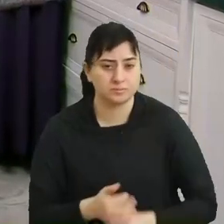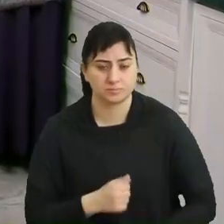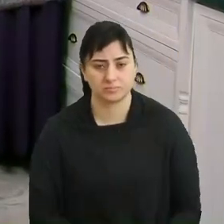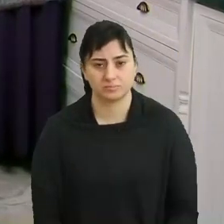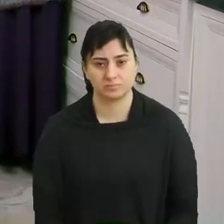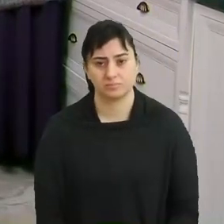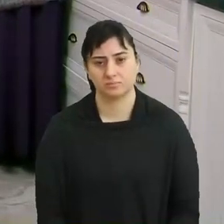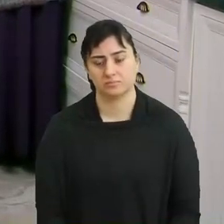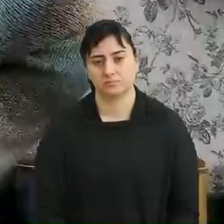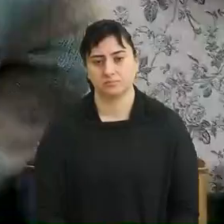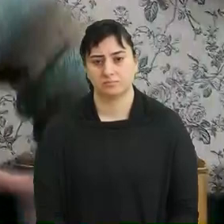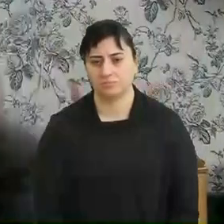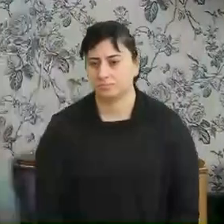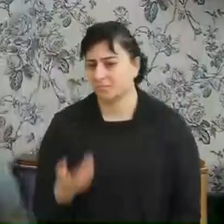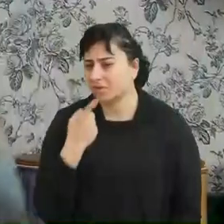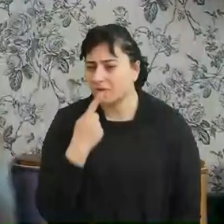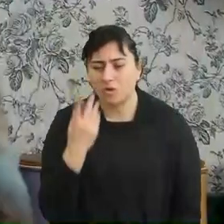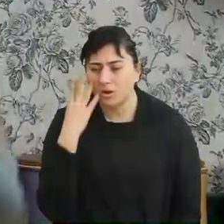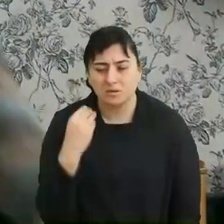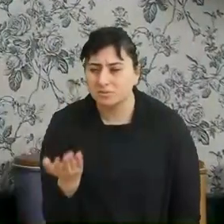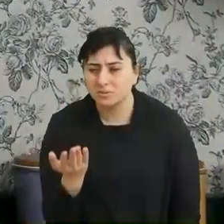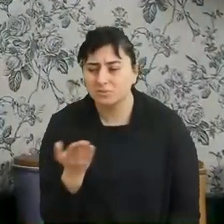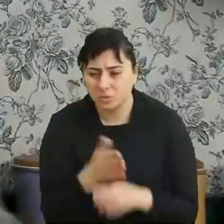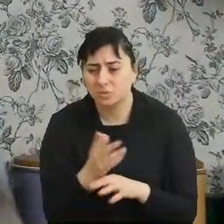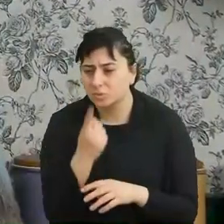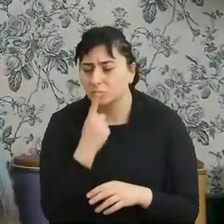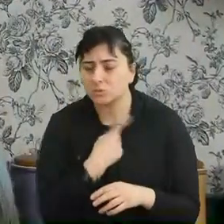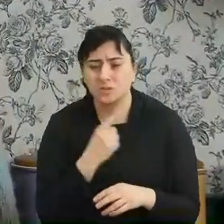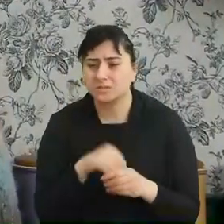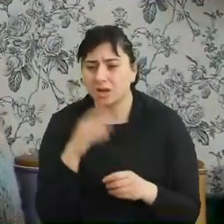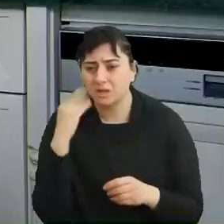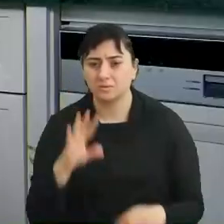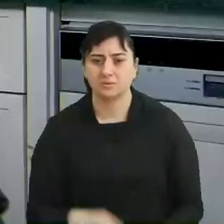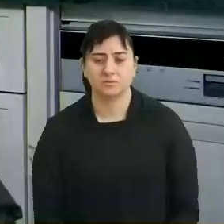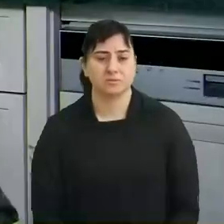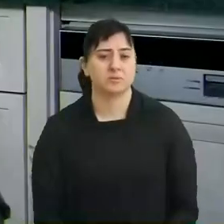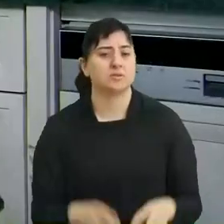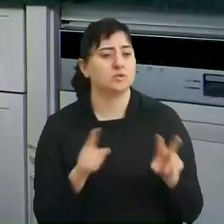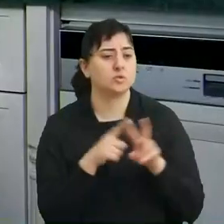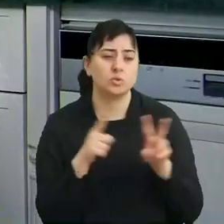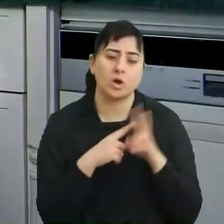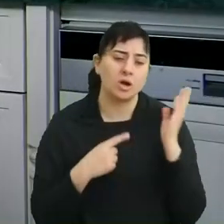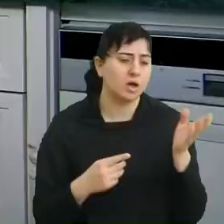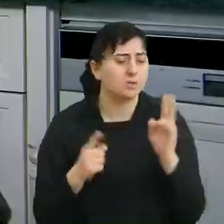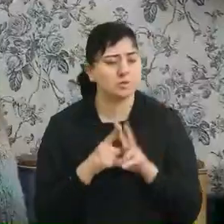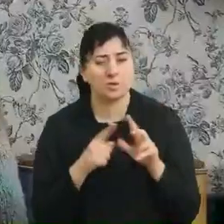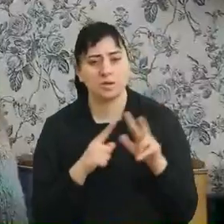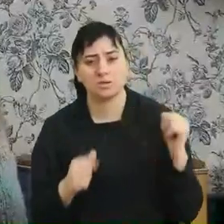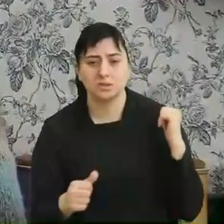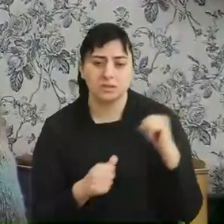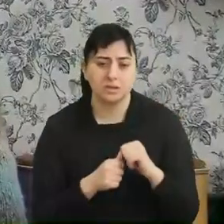müştemilata, ne müştemilata? Ay ne diyor Şükrü Allah aşkına, doğru düzgün söyle Allah aşkına ya. Nurhan, yine